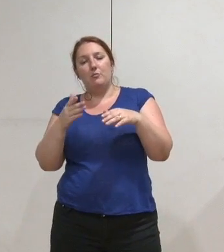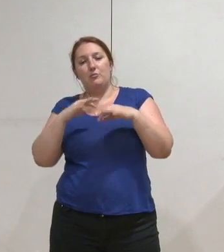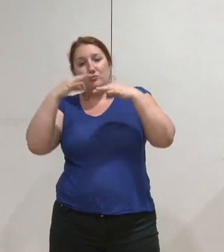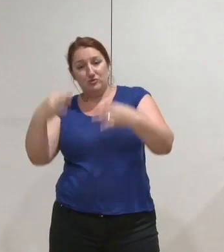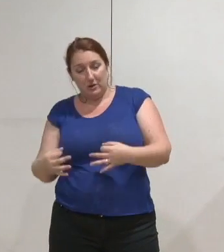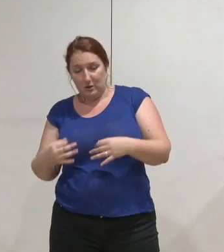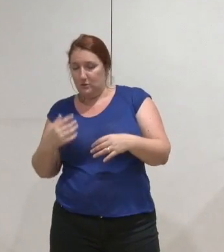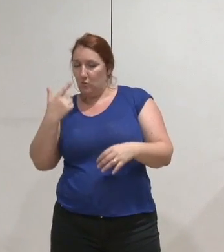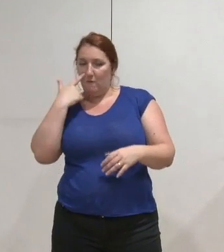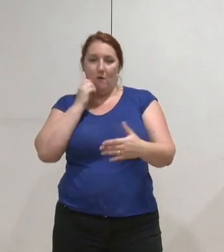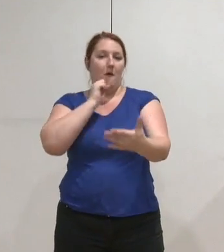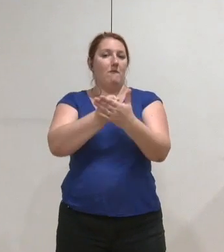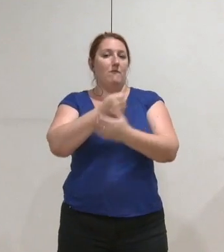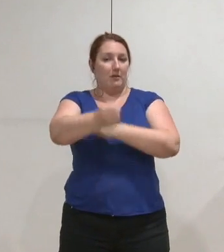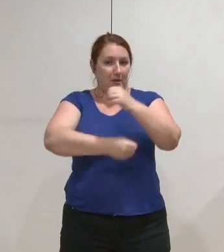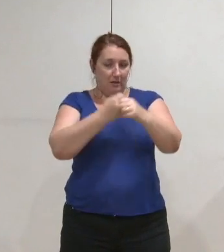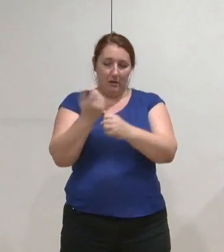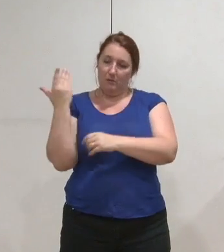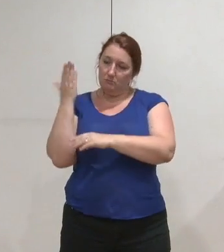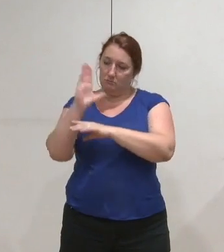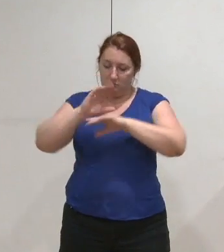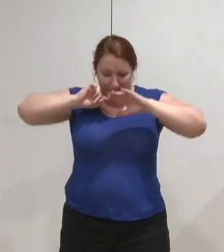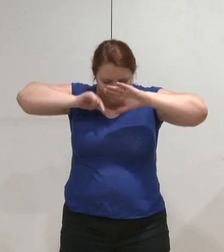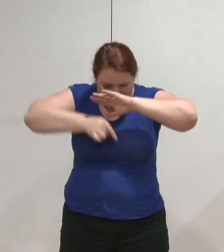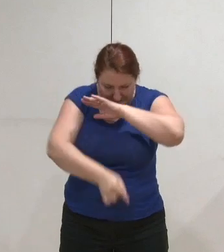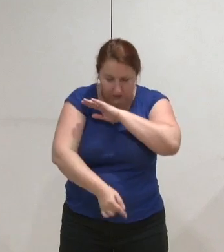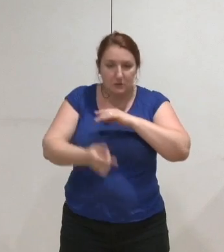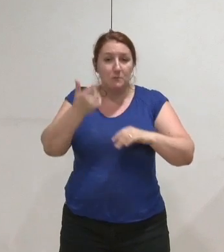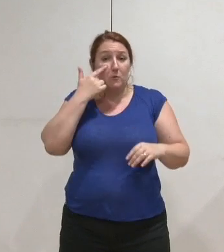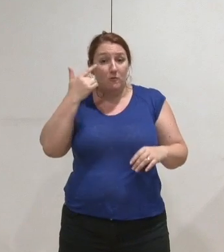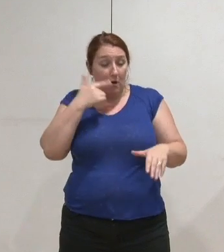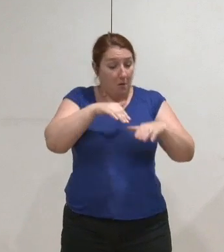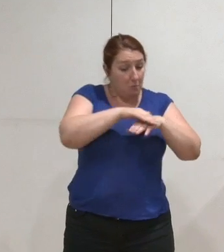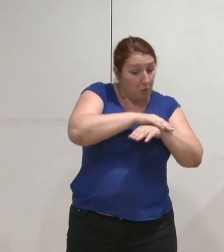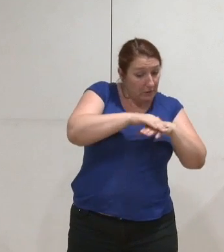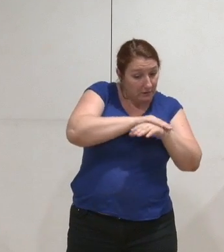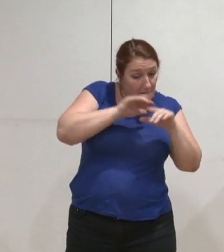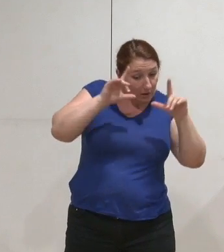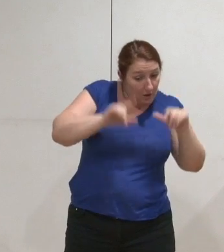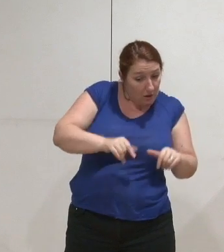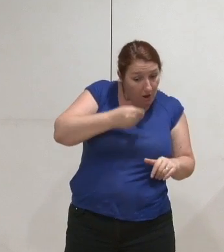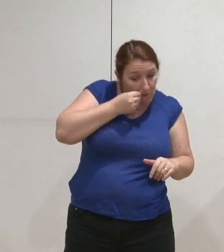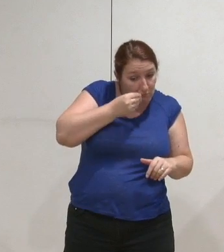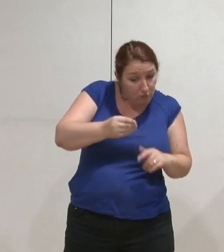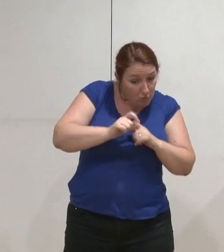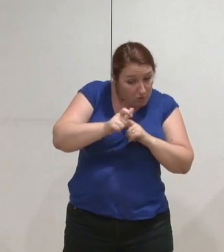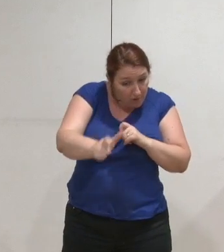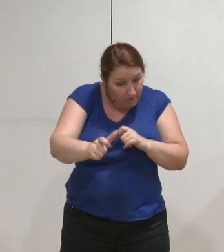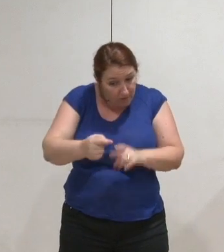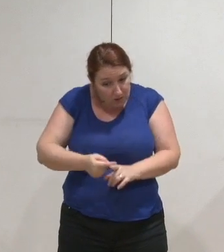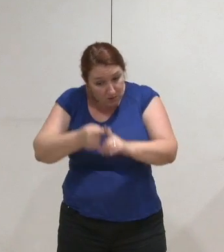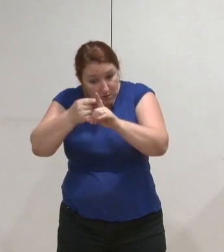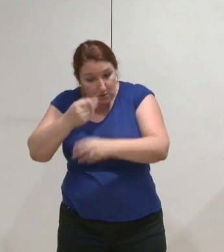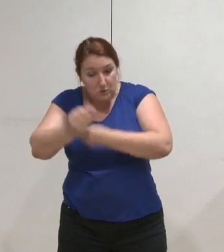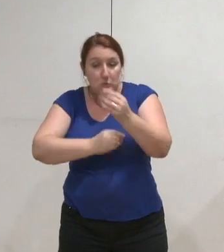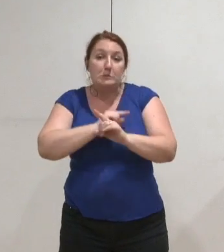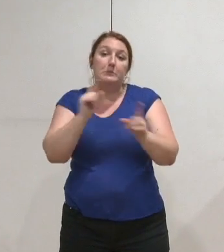d'année sur ces lignes qui nous permettront de voir si euh les politiques que nous menons euh ont l'ffet esconté ou pas je crois